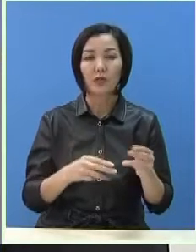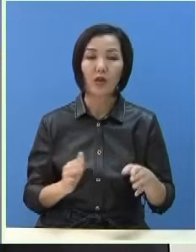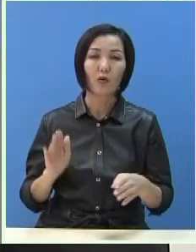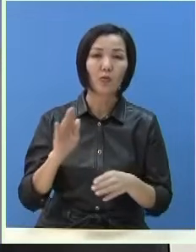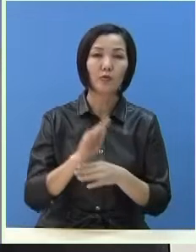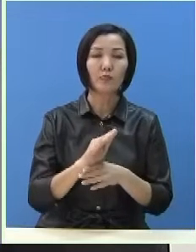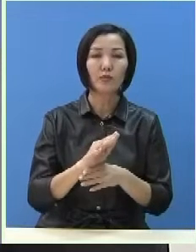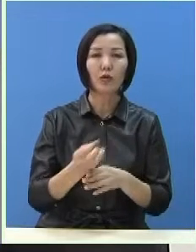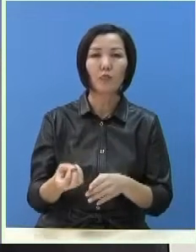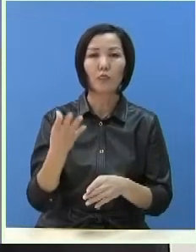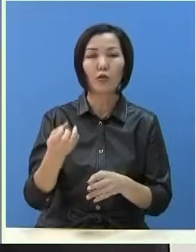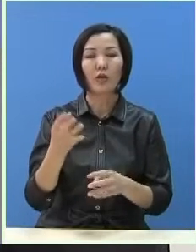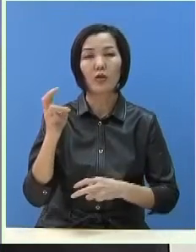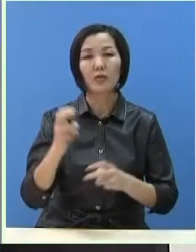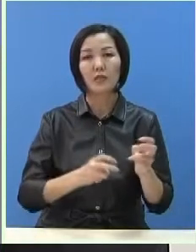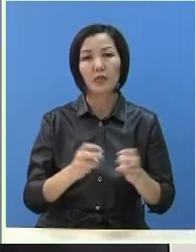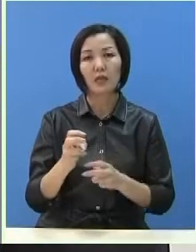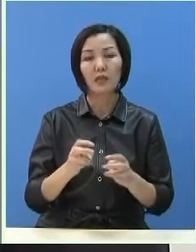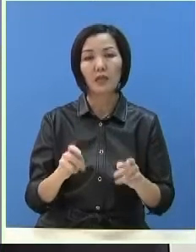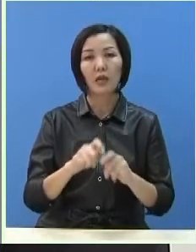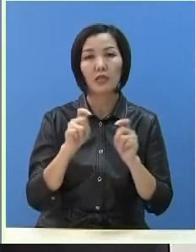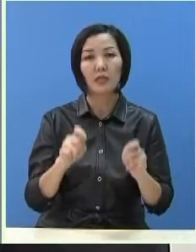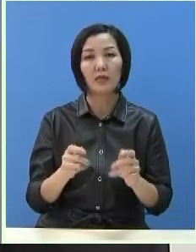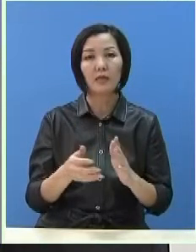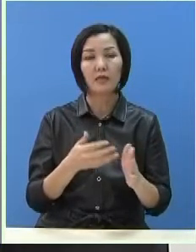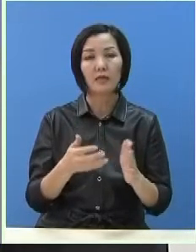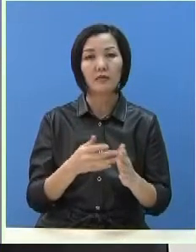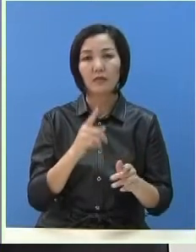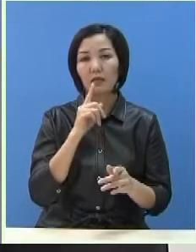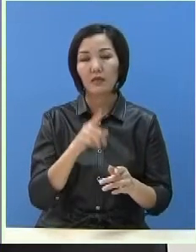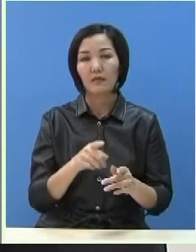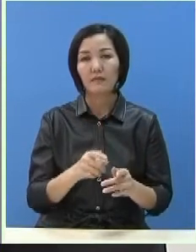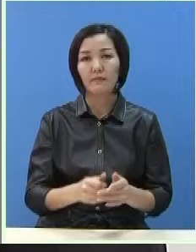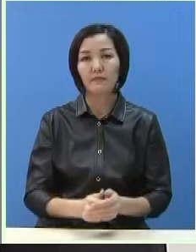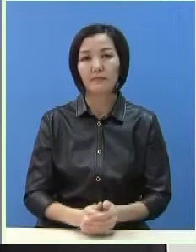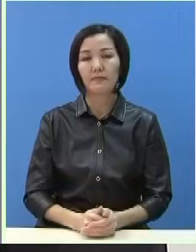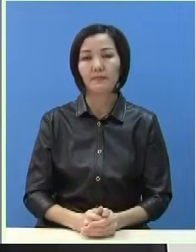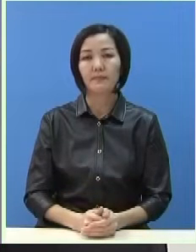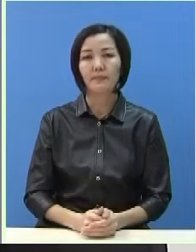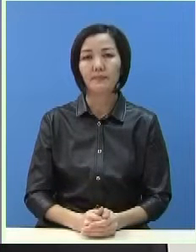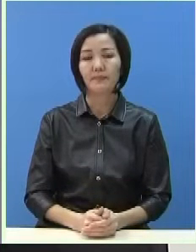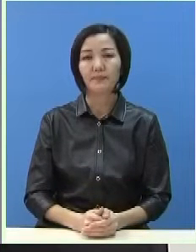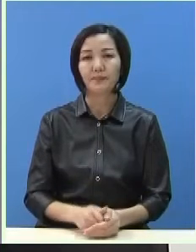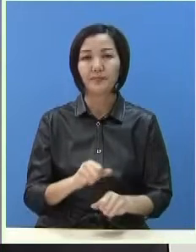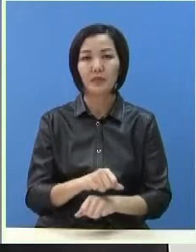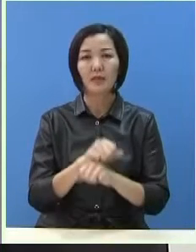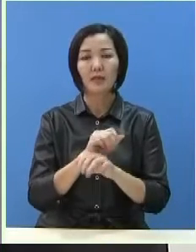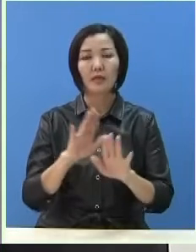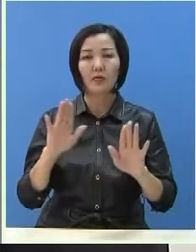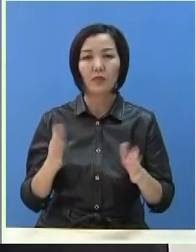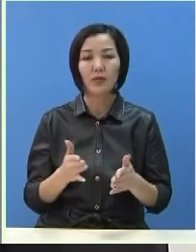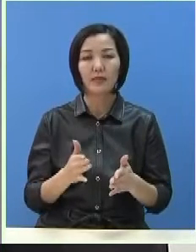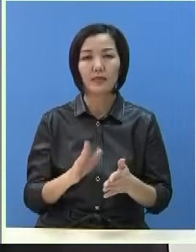қосымша мұнай өңдейтін завод салғанда бізде бұндай үлкен тапшылық болмайтын ба деп ойлаймын. Жаңағы осы қаңтар оқиғасының